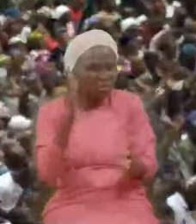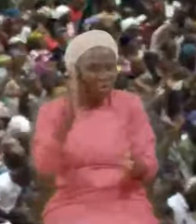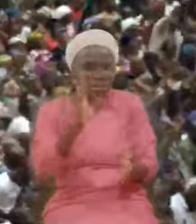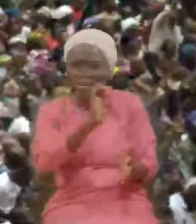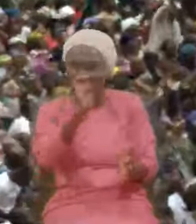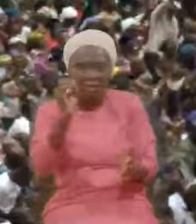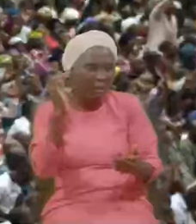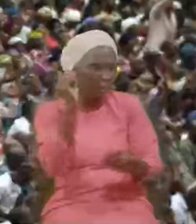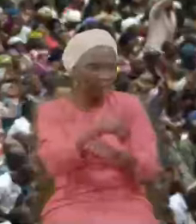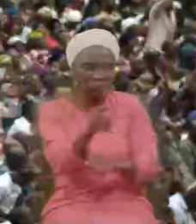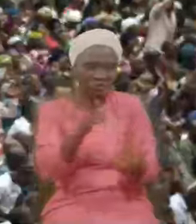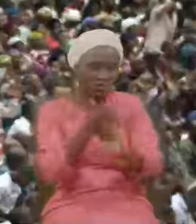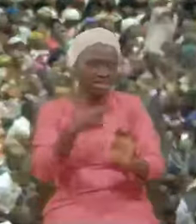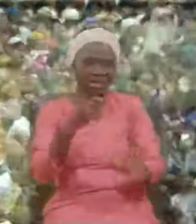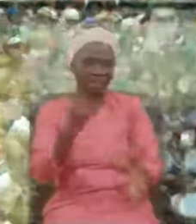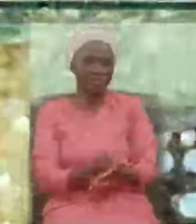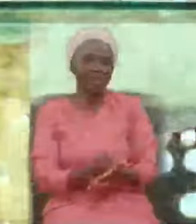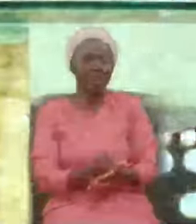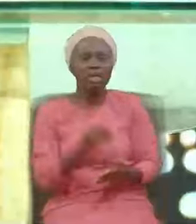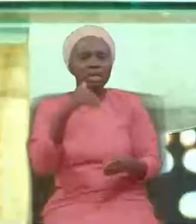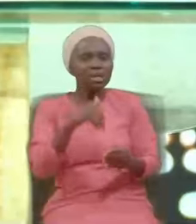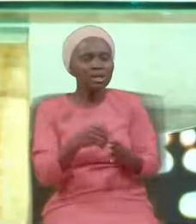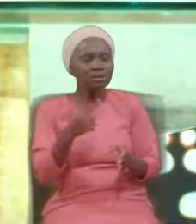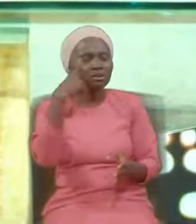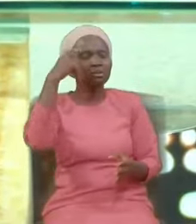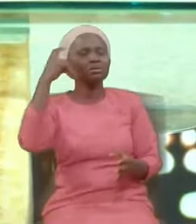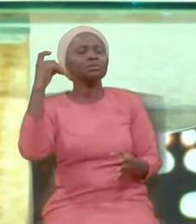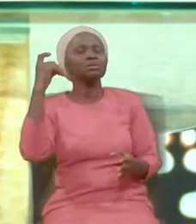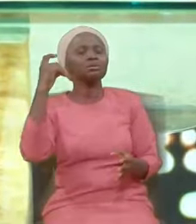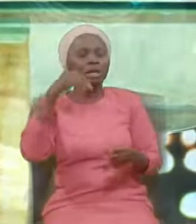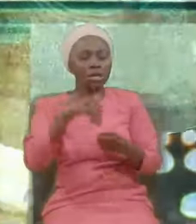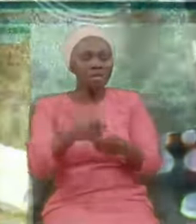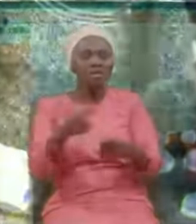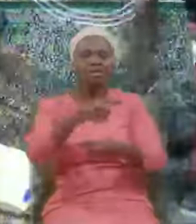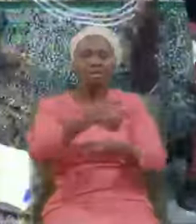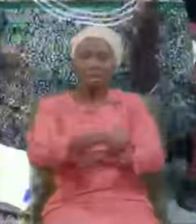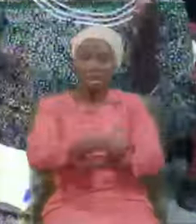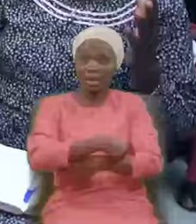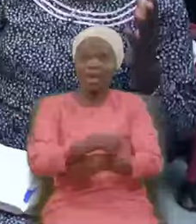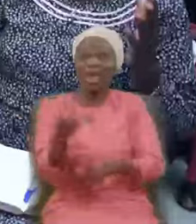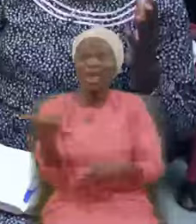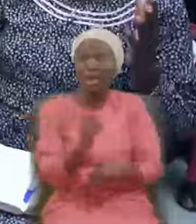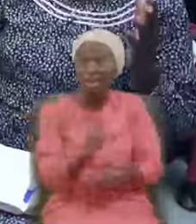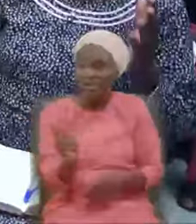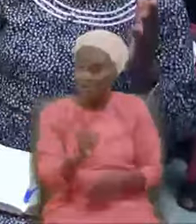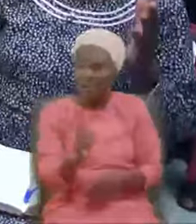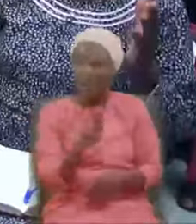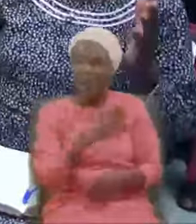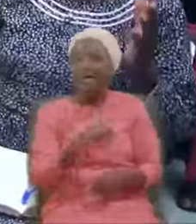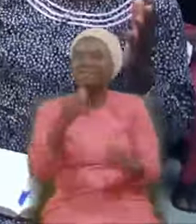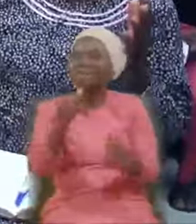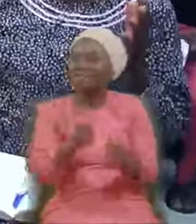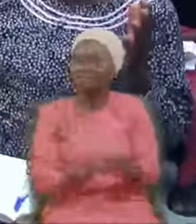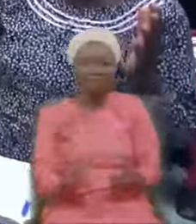sans effet. Dans le songe, le jour, où que tu te